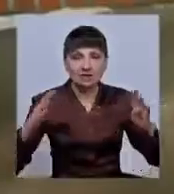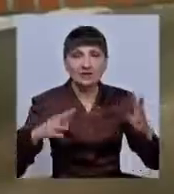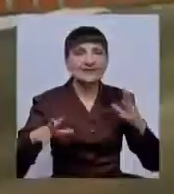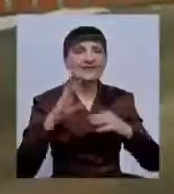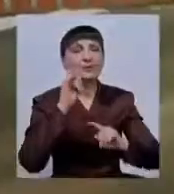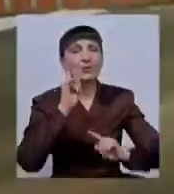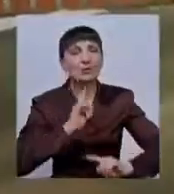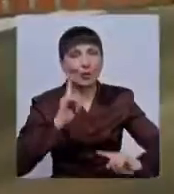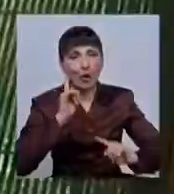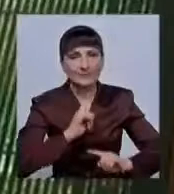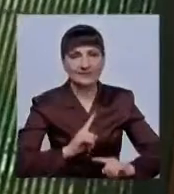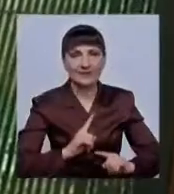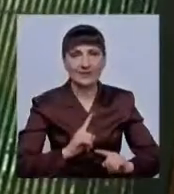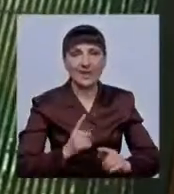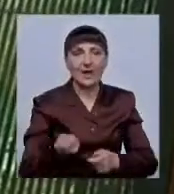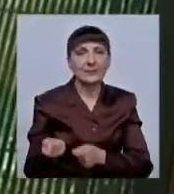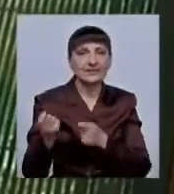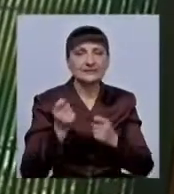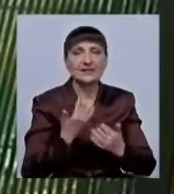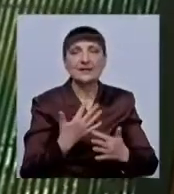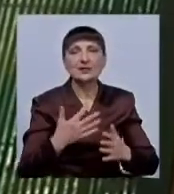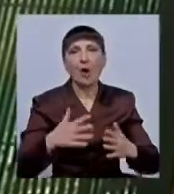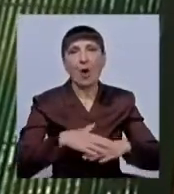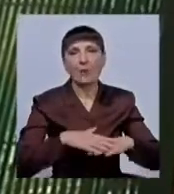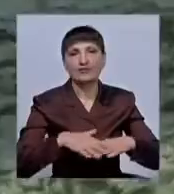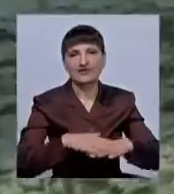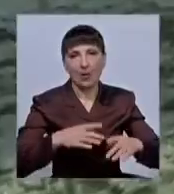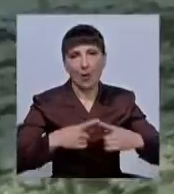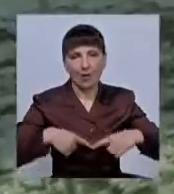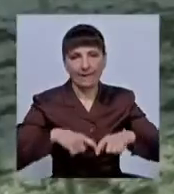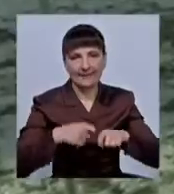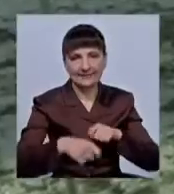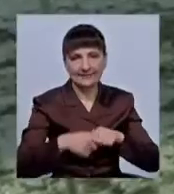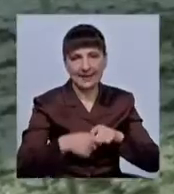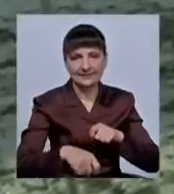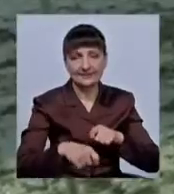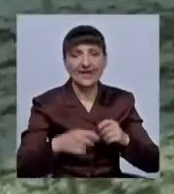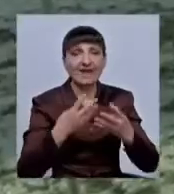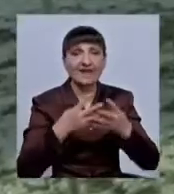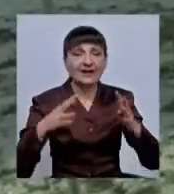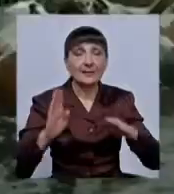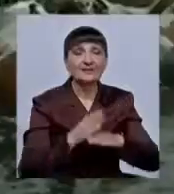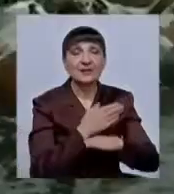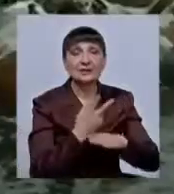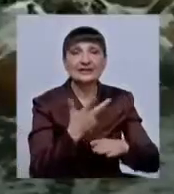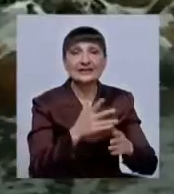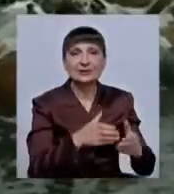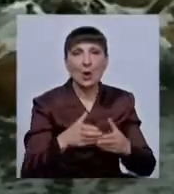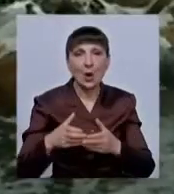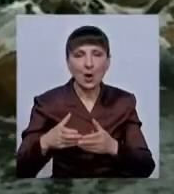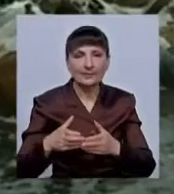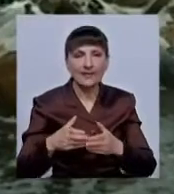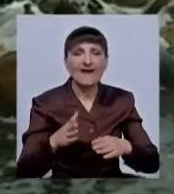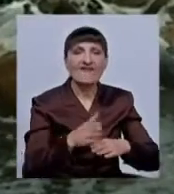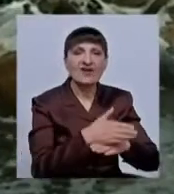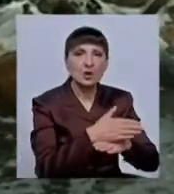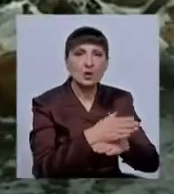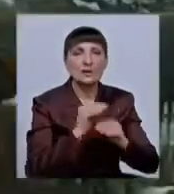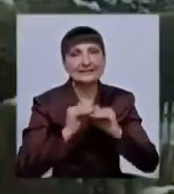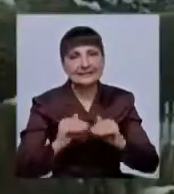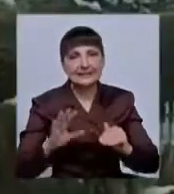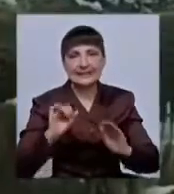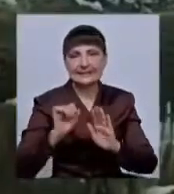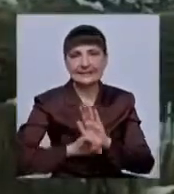всеми удобствами проспонсировала одна из общественных организаций. Вольер поделен на три зоны – экспозиционную, выгульную, тихую